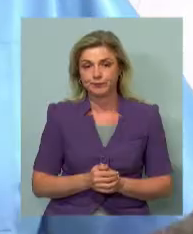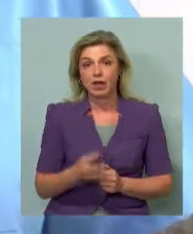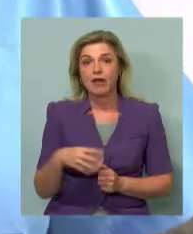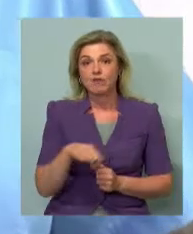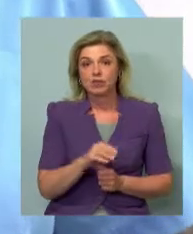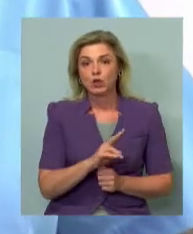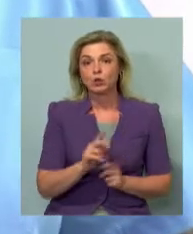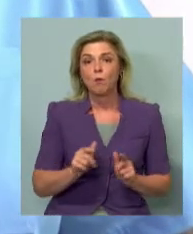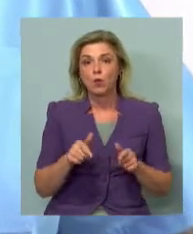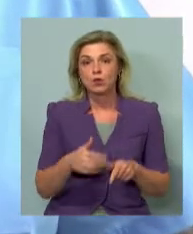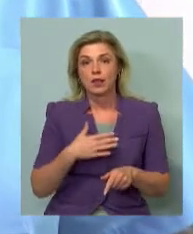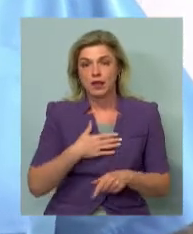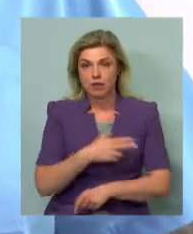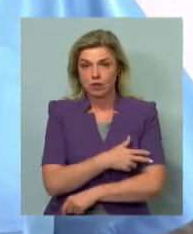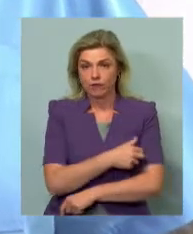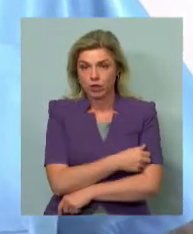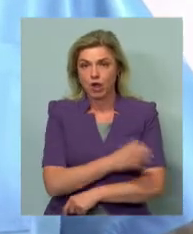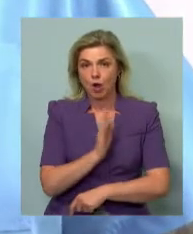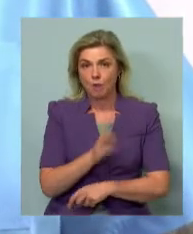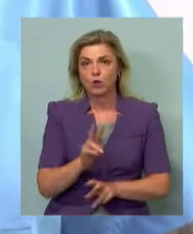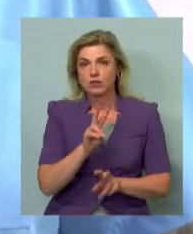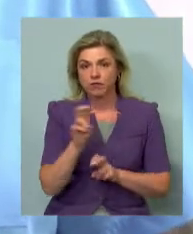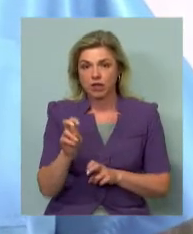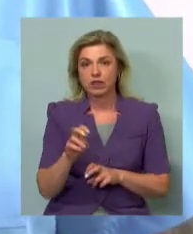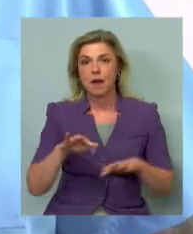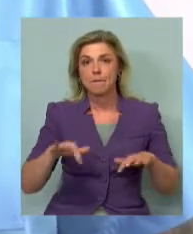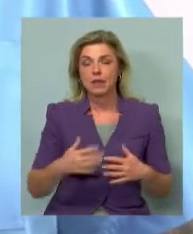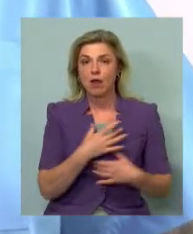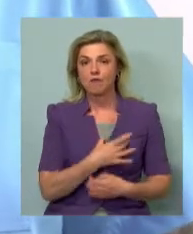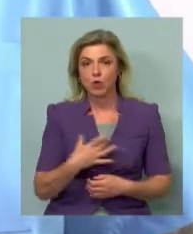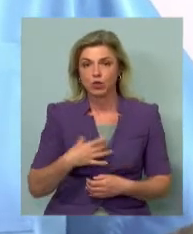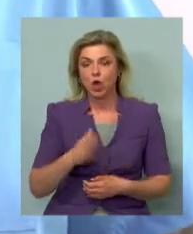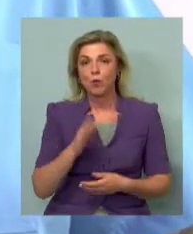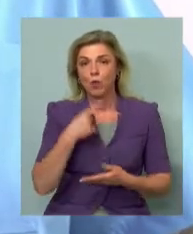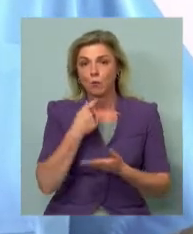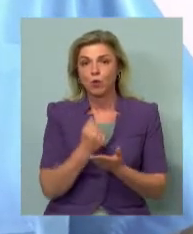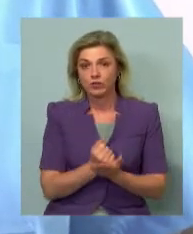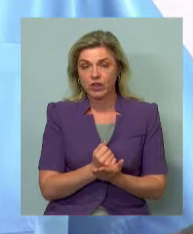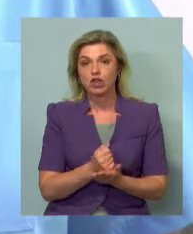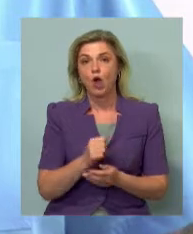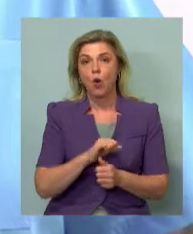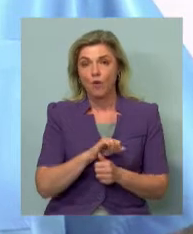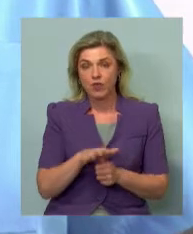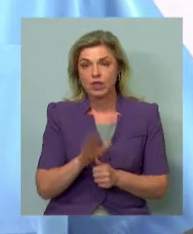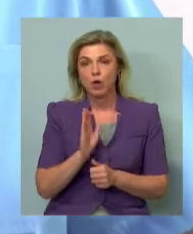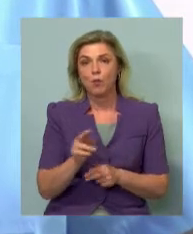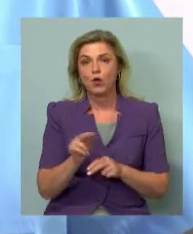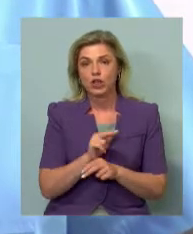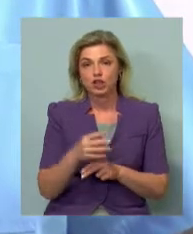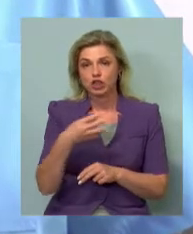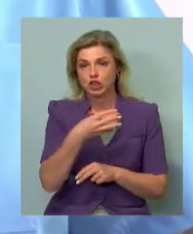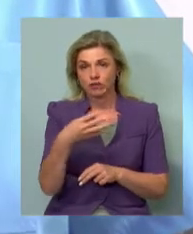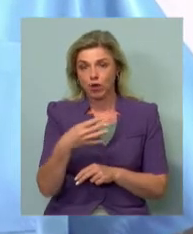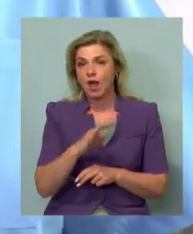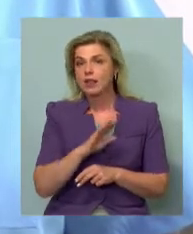наш лікувальний заклад, буде і буде діагностовано при пневмонії, буде підтверджений COVID, вони будуть знаходитися на 4-му поверсі. Не підтверджені